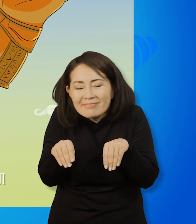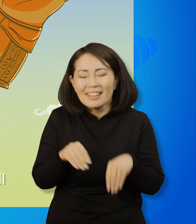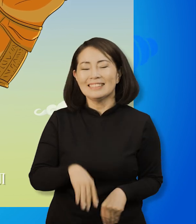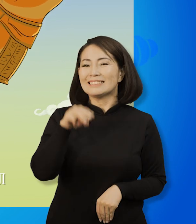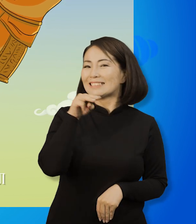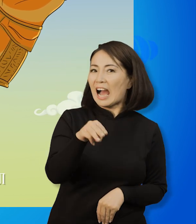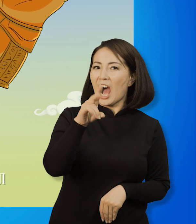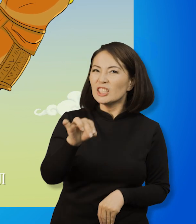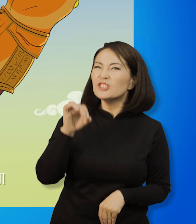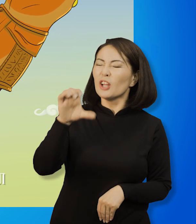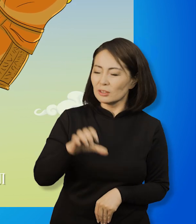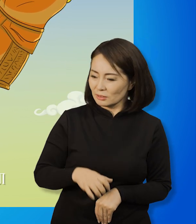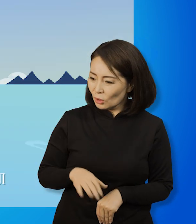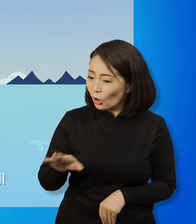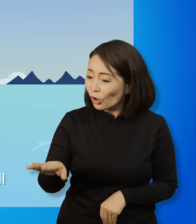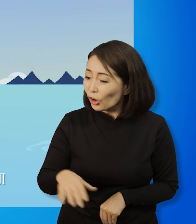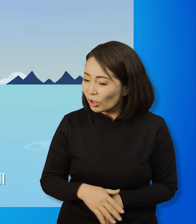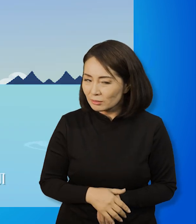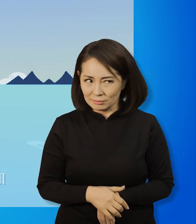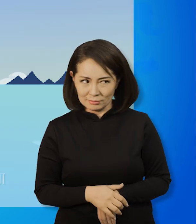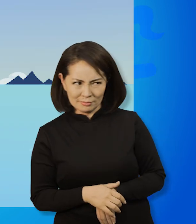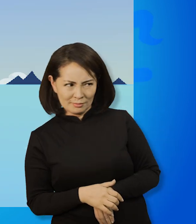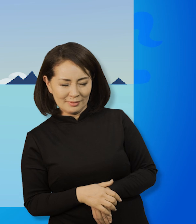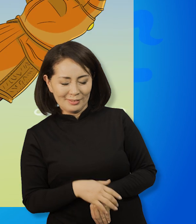Танос мистер Танос